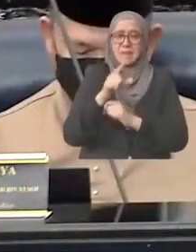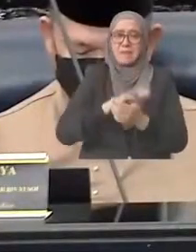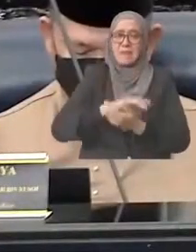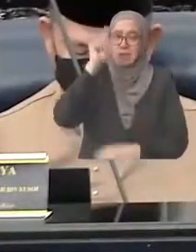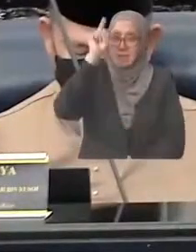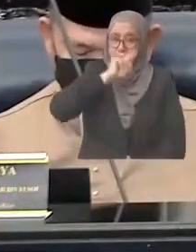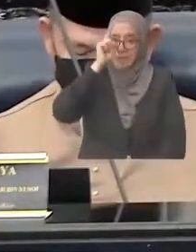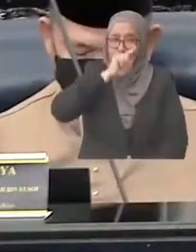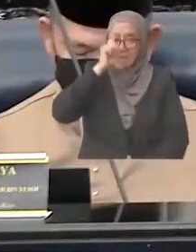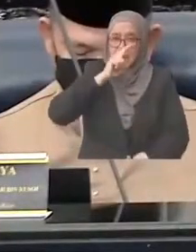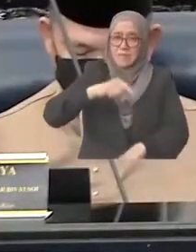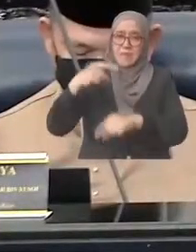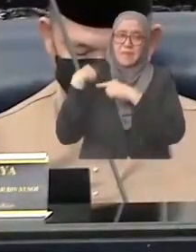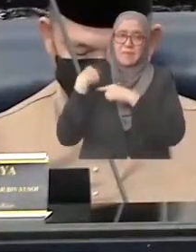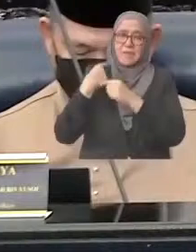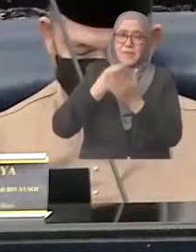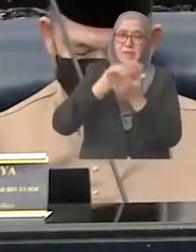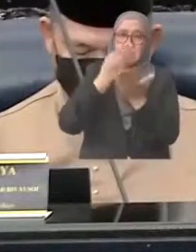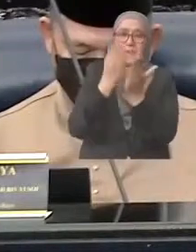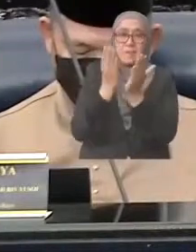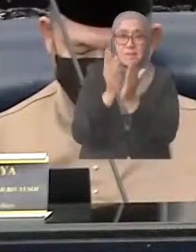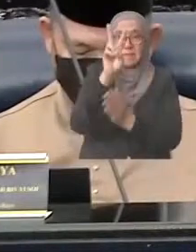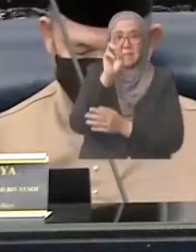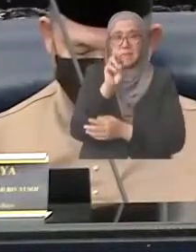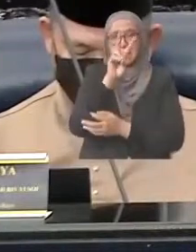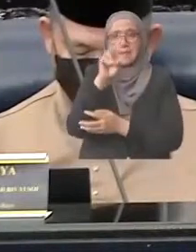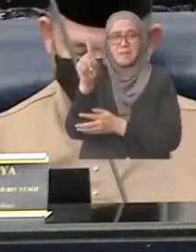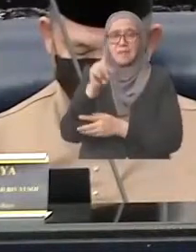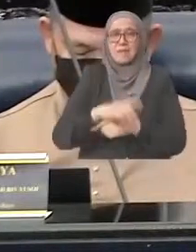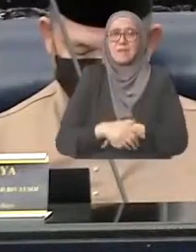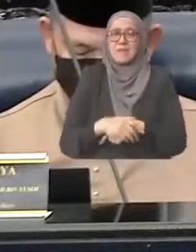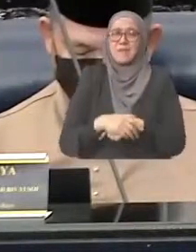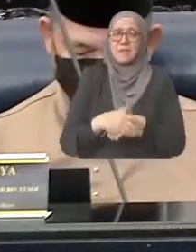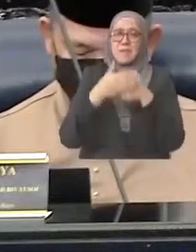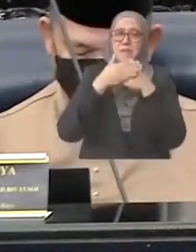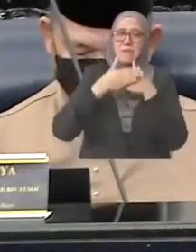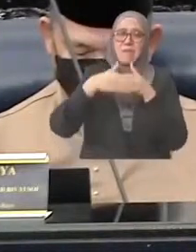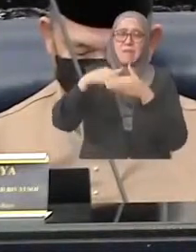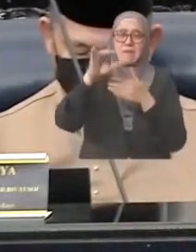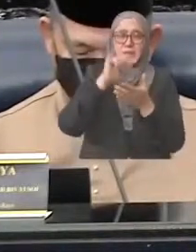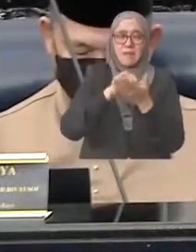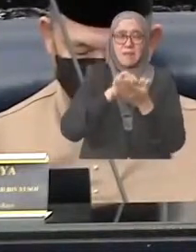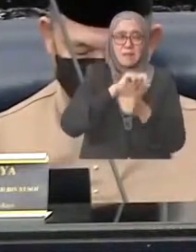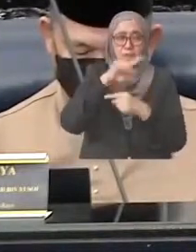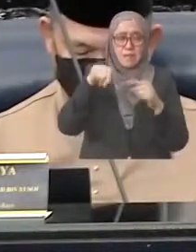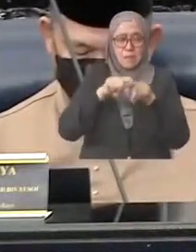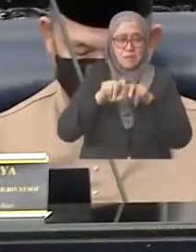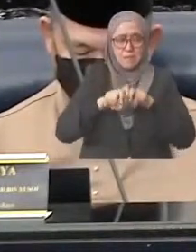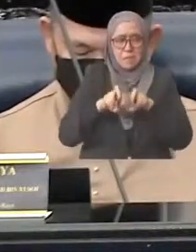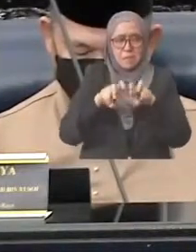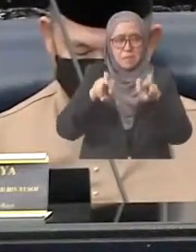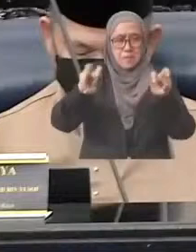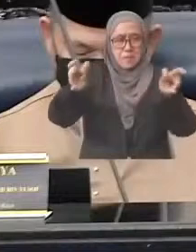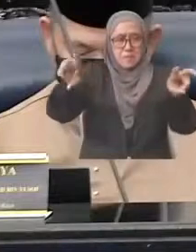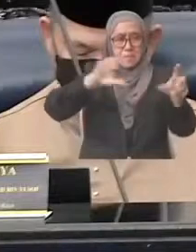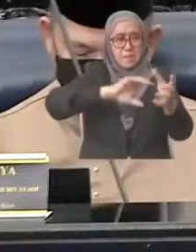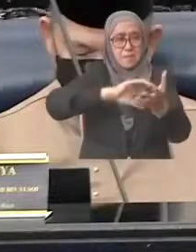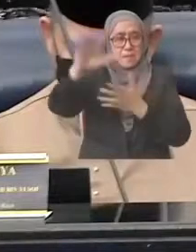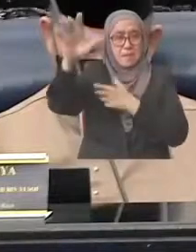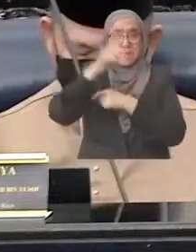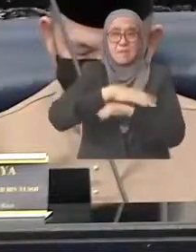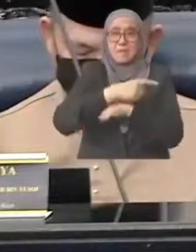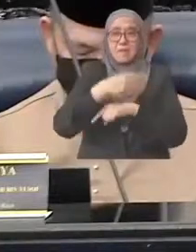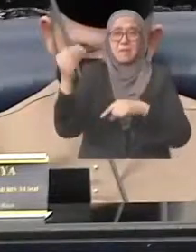setahun lalu diluar rencana komik 19 bermutasi dan mengganas negara kita tidak